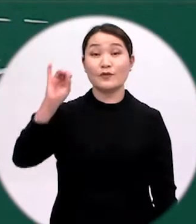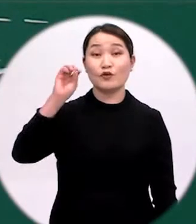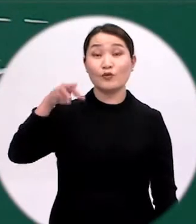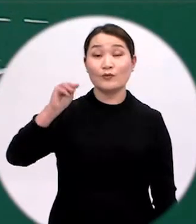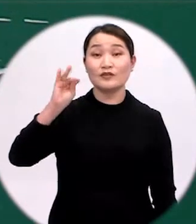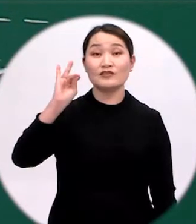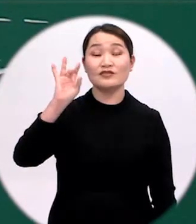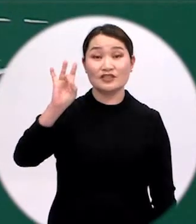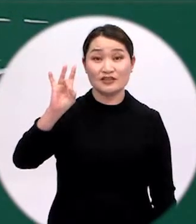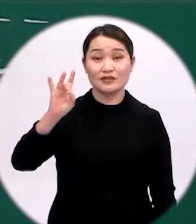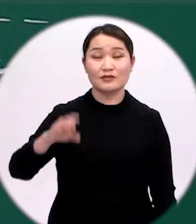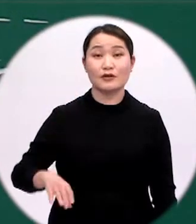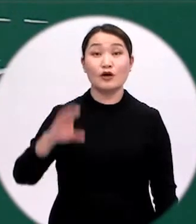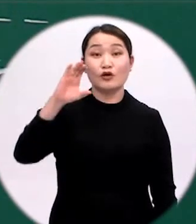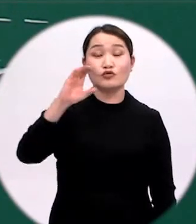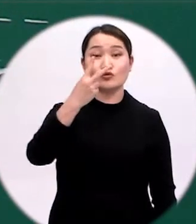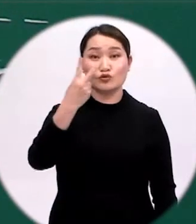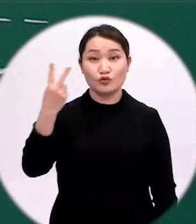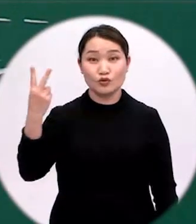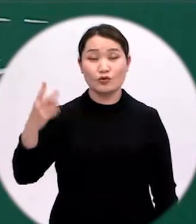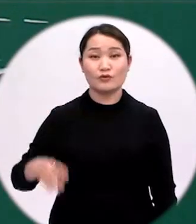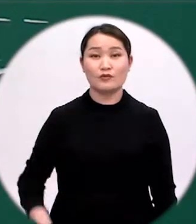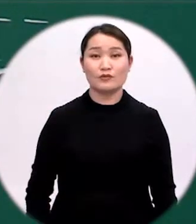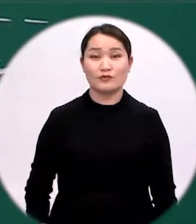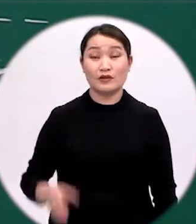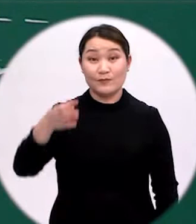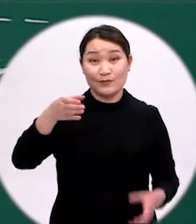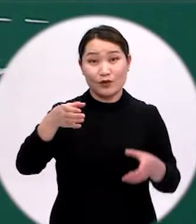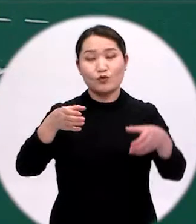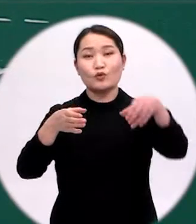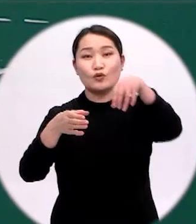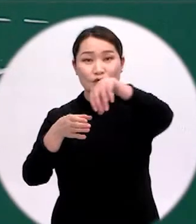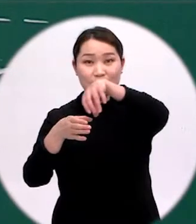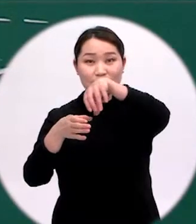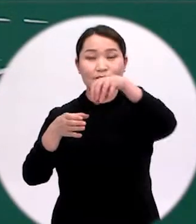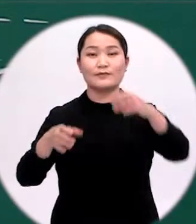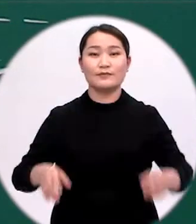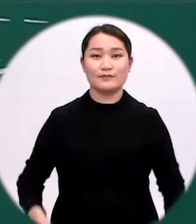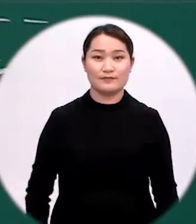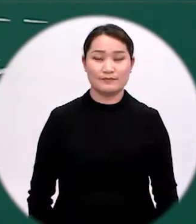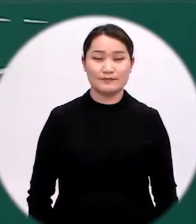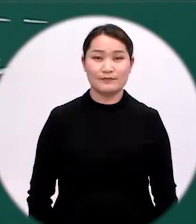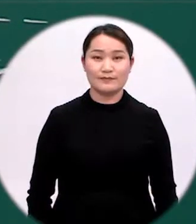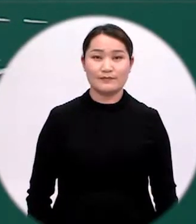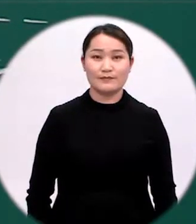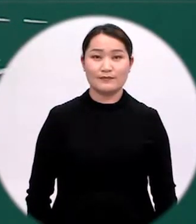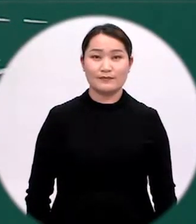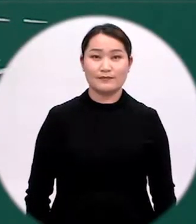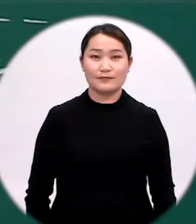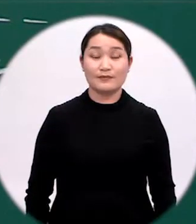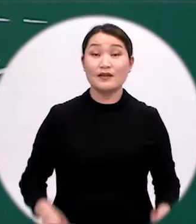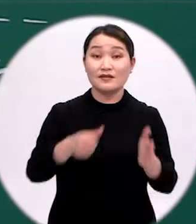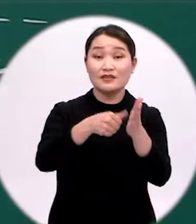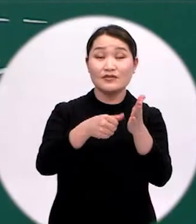юмжир сүү юулв гэсэн өгүүлбэр бичлээ. За